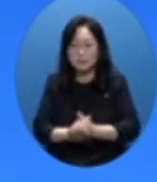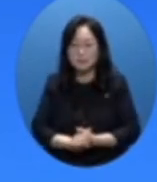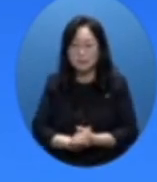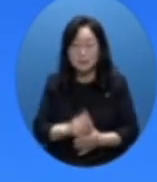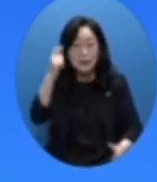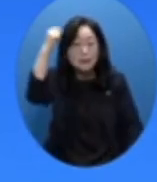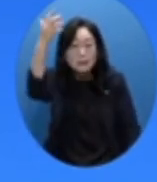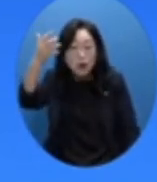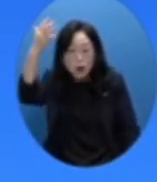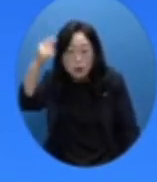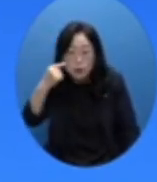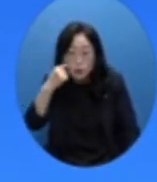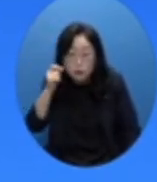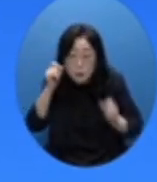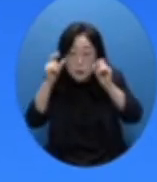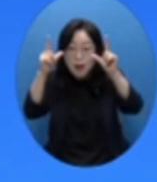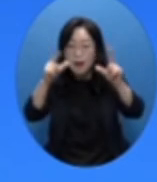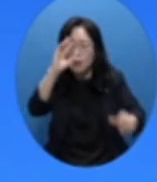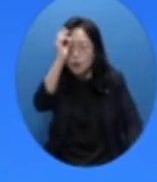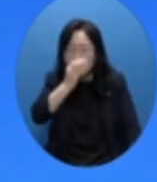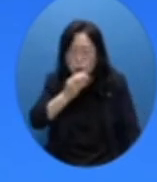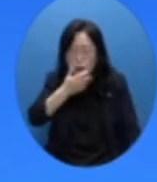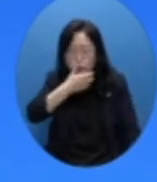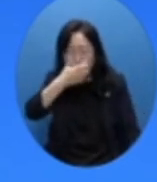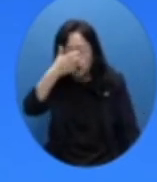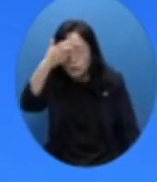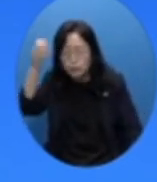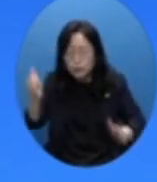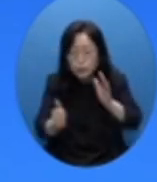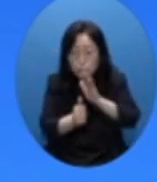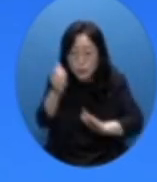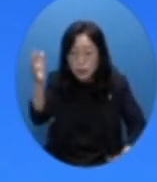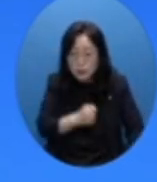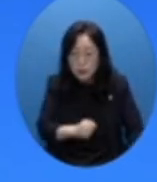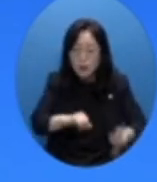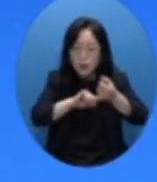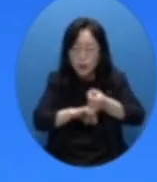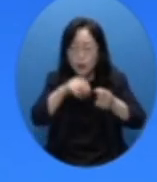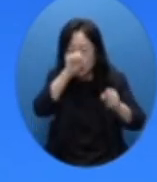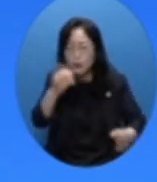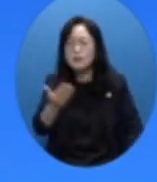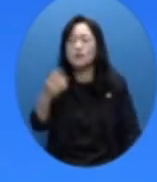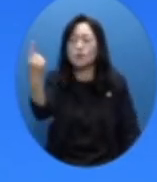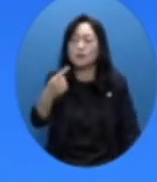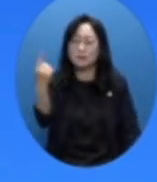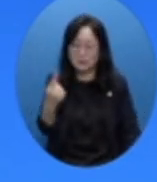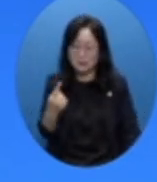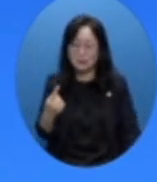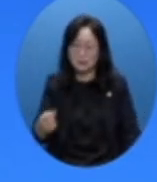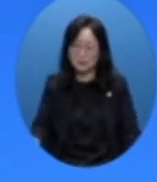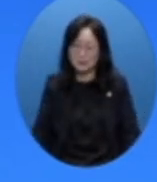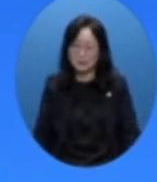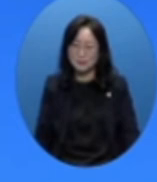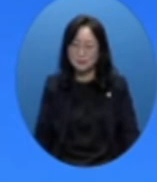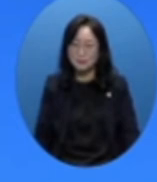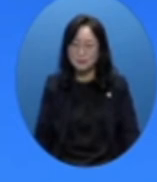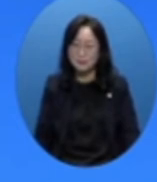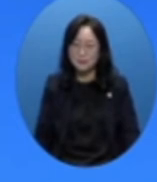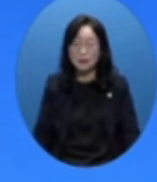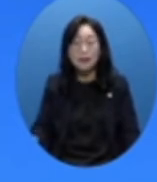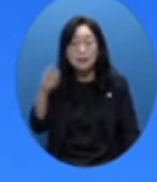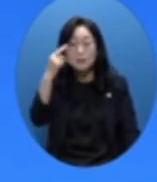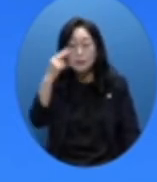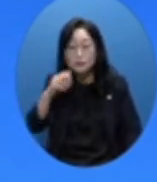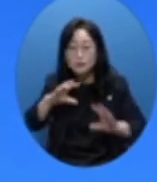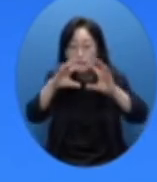영적인 눈을 뜨고 거룩한 꿈과 소망을 갖고 나가면 반드시 우리에게 좋은 일이 일어나는 것입니다 미국의